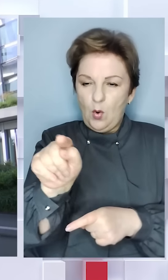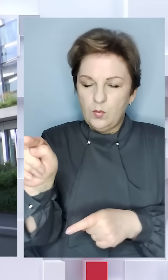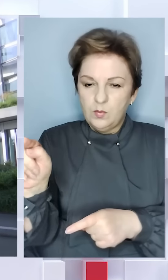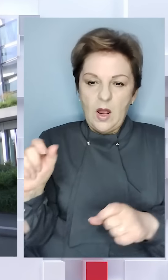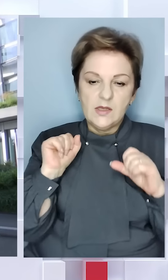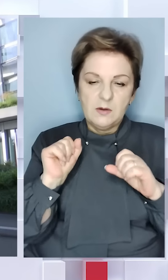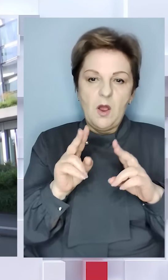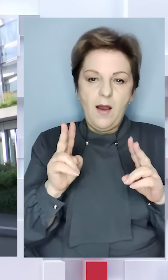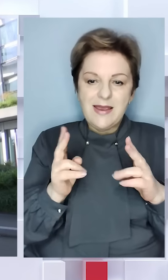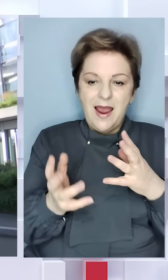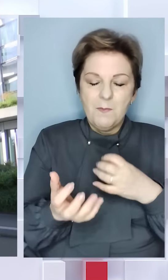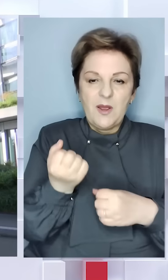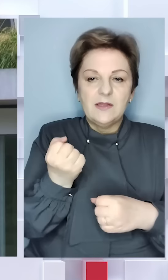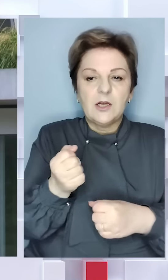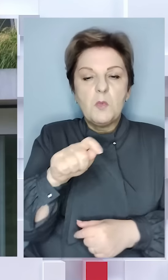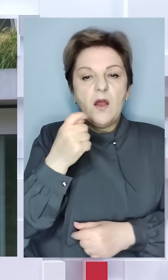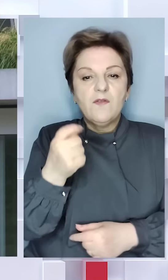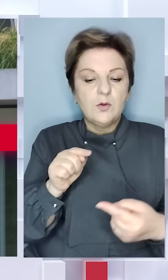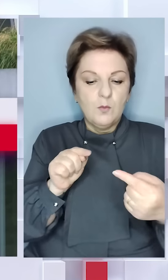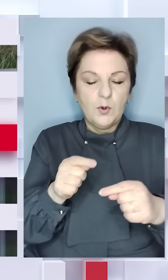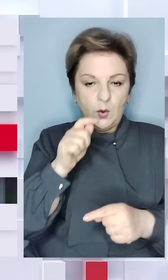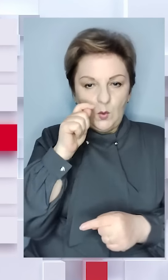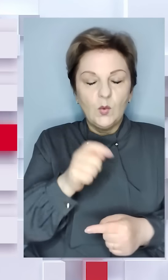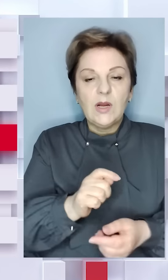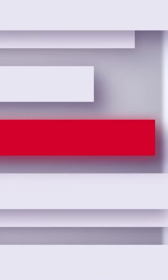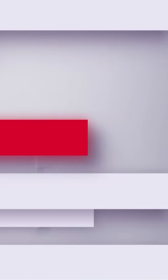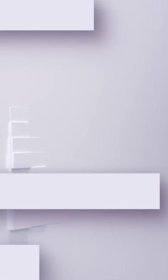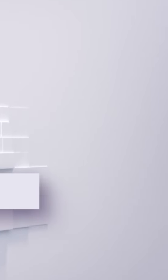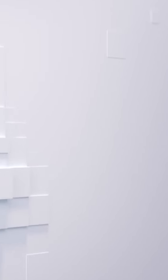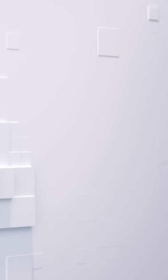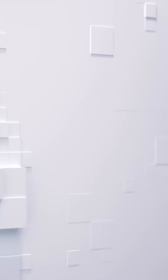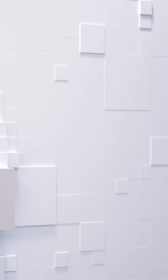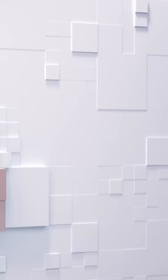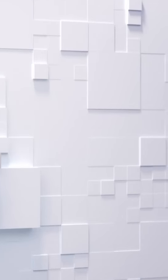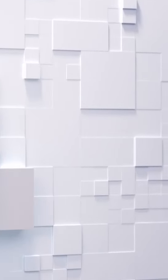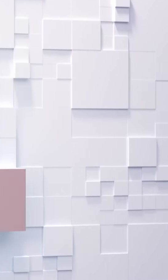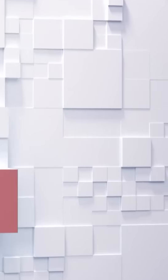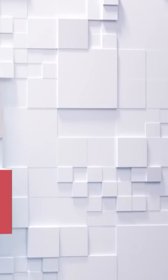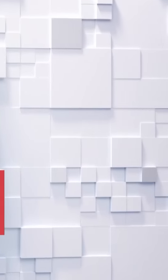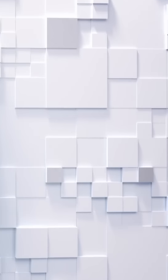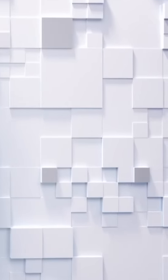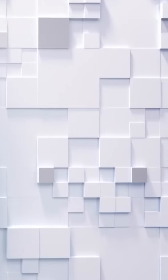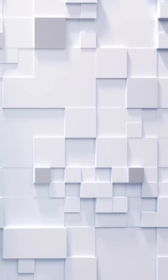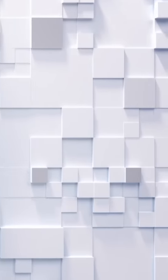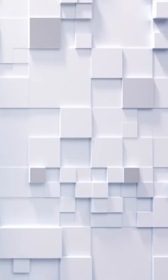спортсменів, які підтримують війну проти України.